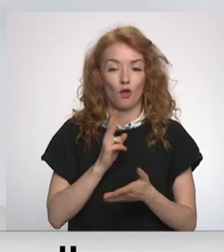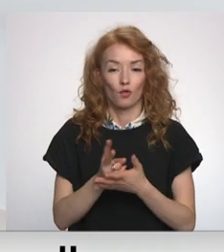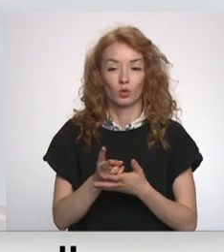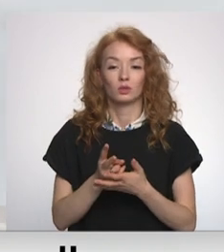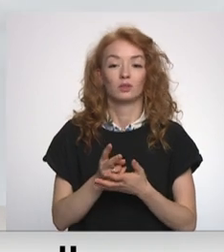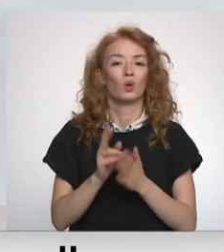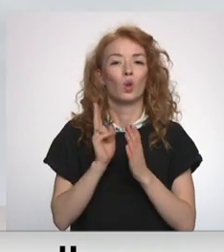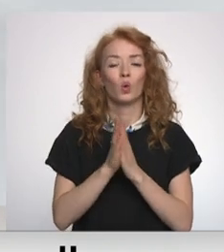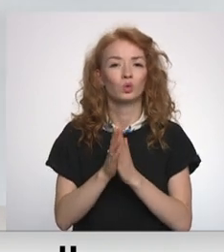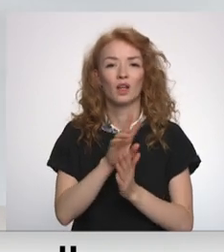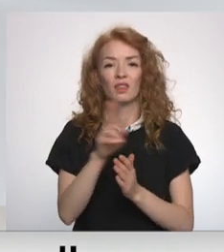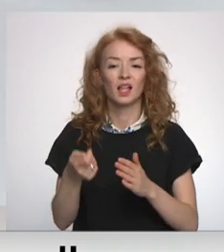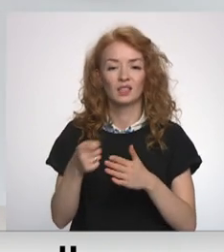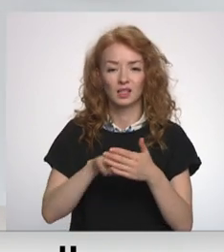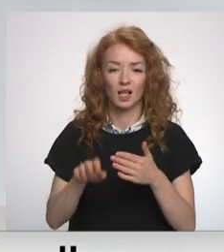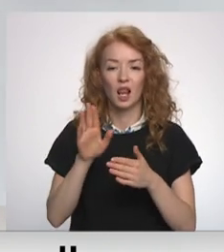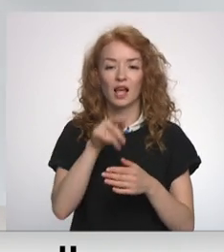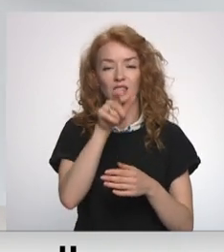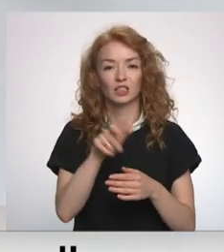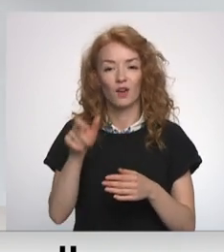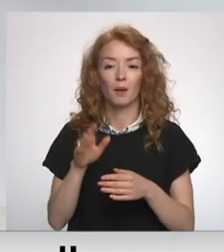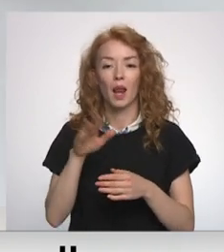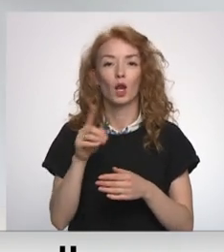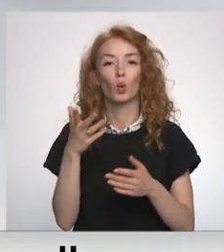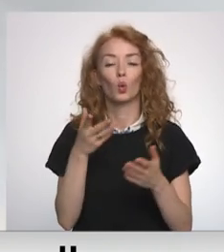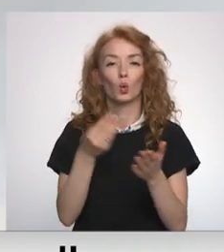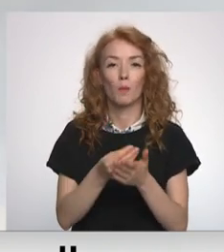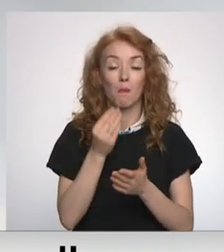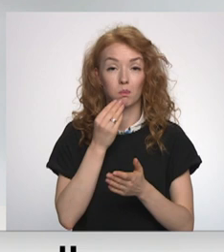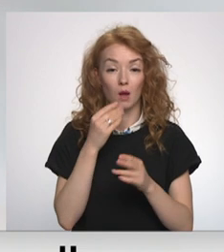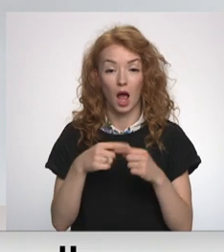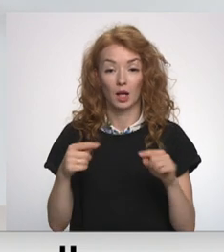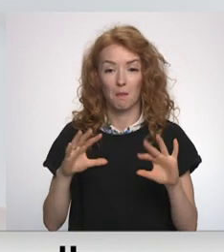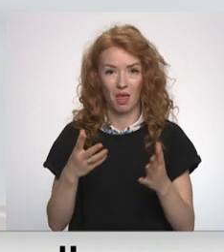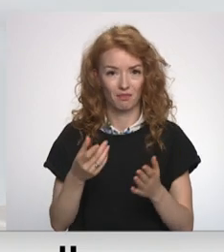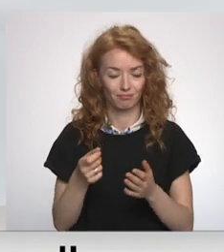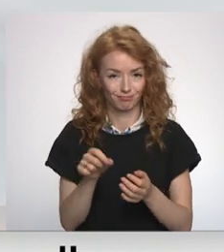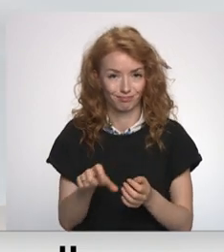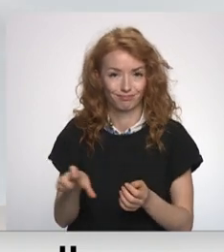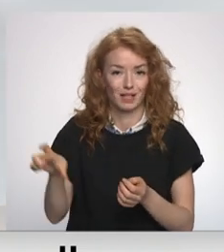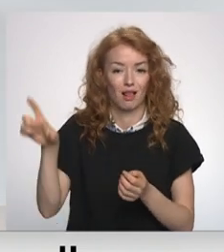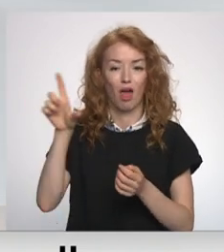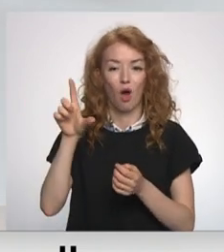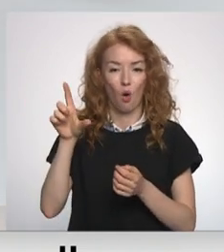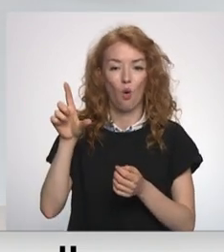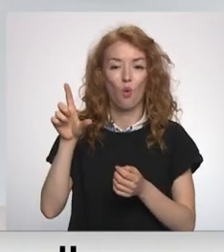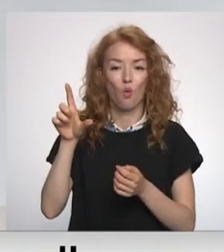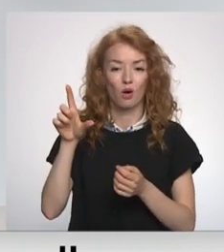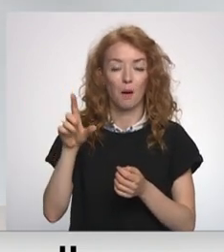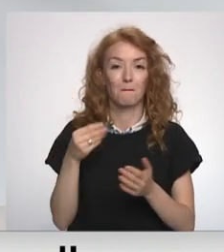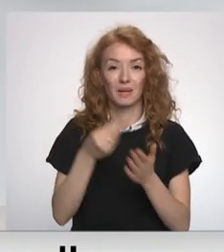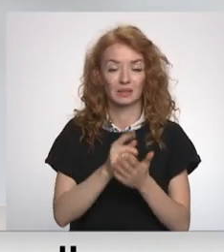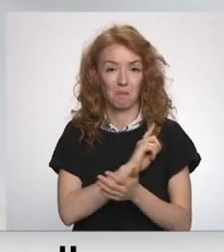ciet, ja, lai tiem iedzīvotājiem būtu, kur nopirkt to pārtiku. Bet pieaugot šiem te pirktspējīgiem